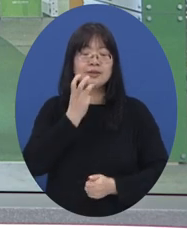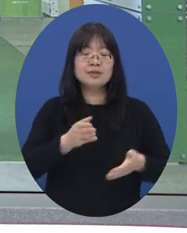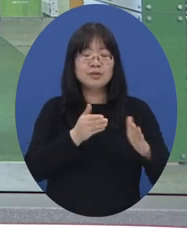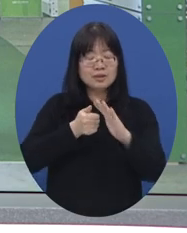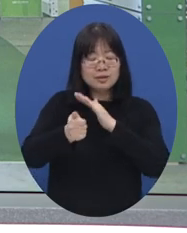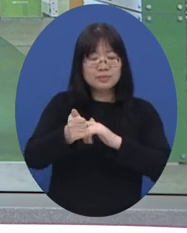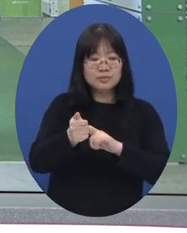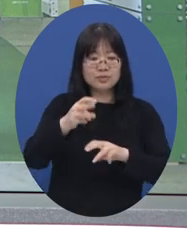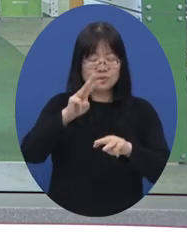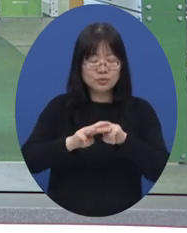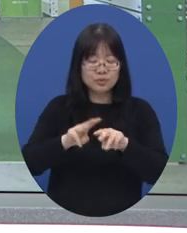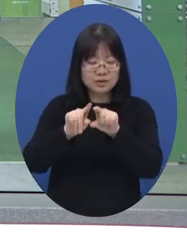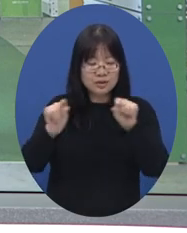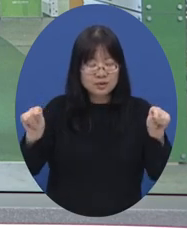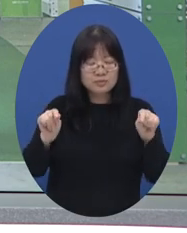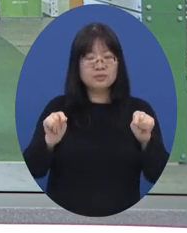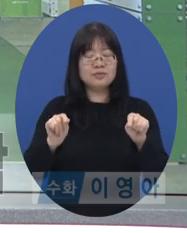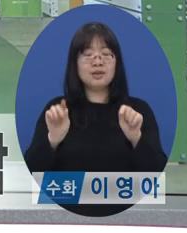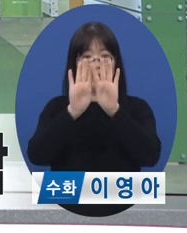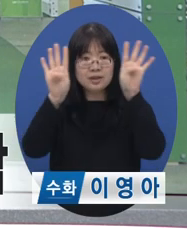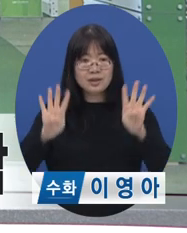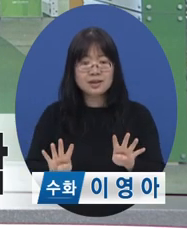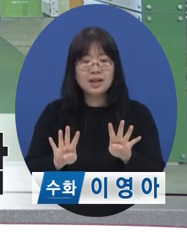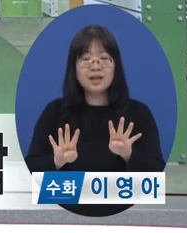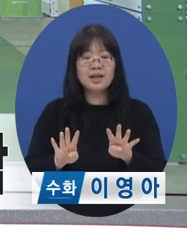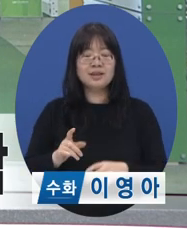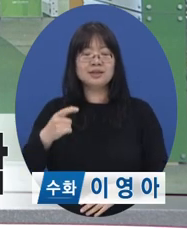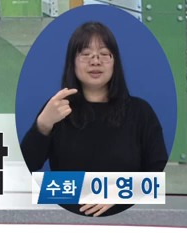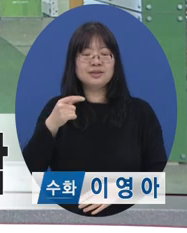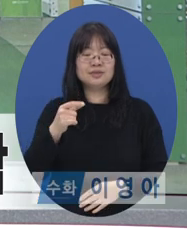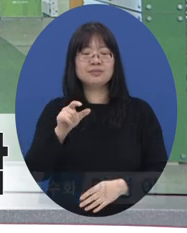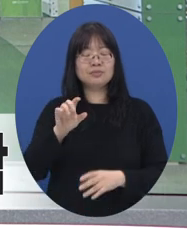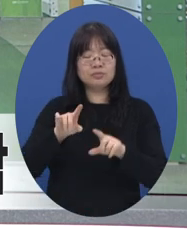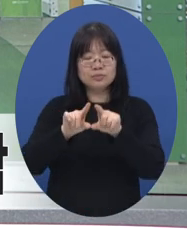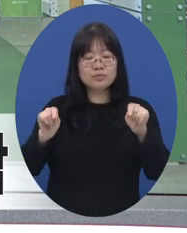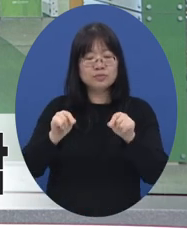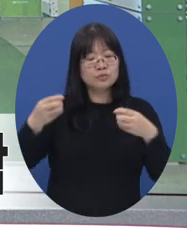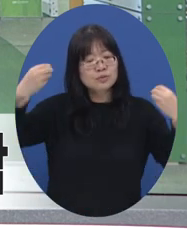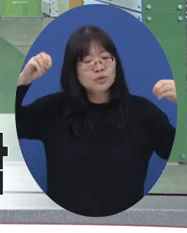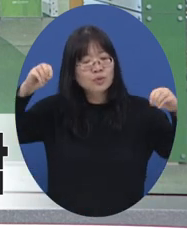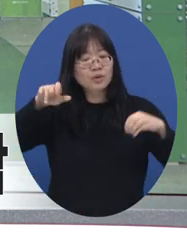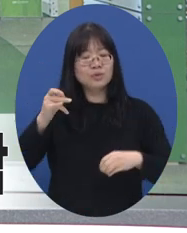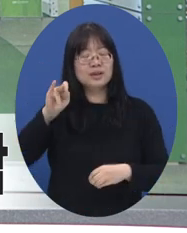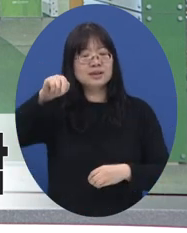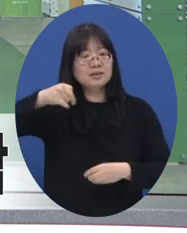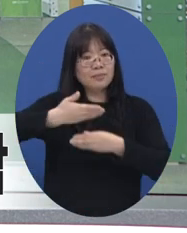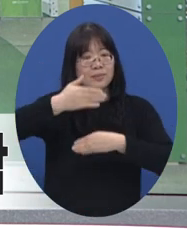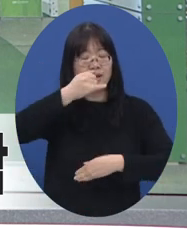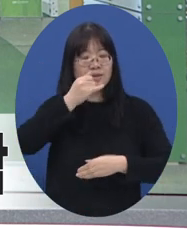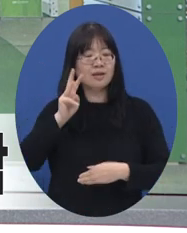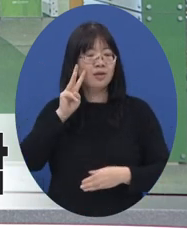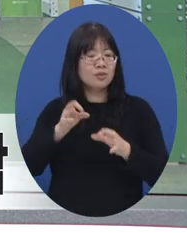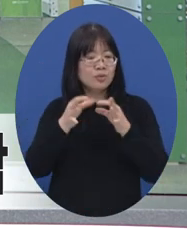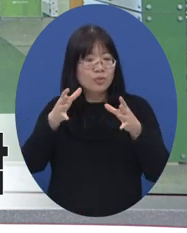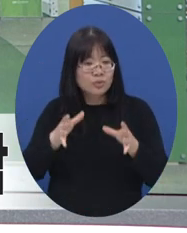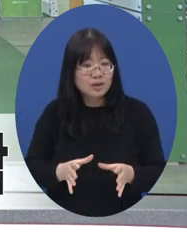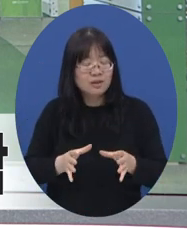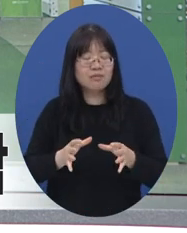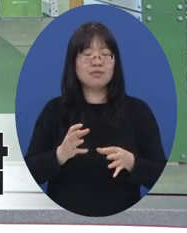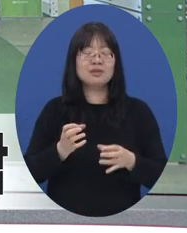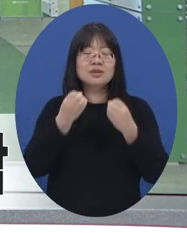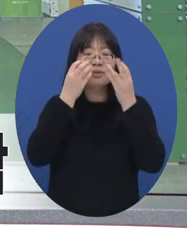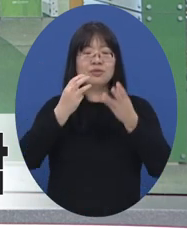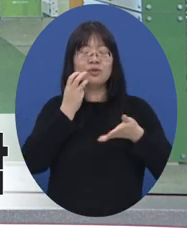경기도의 대표 농식품 박람회인 쥐푸드쇼가 서울 코엑스에서 개막했습니다. 나흘 동안 느리지만 건강한 새로운 경기의